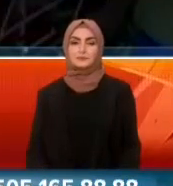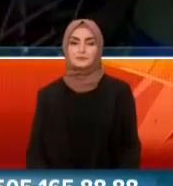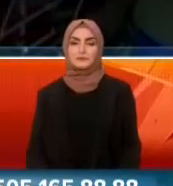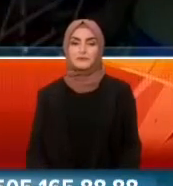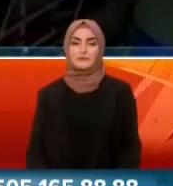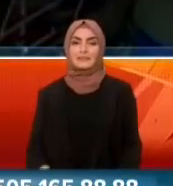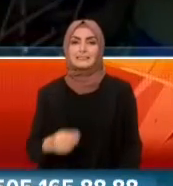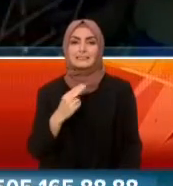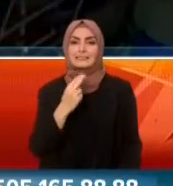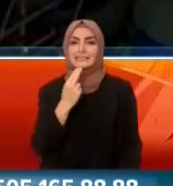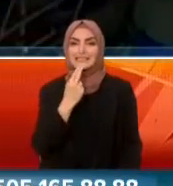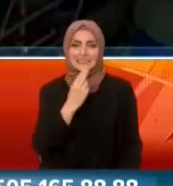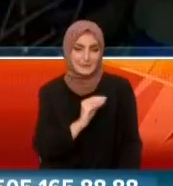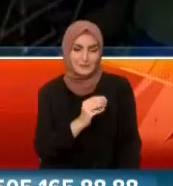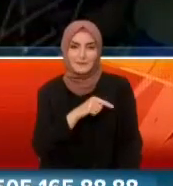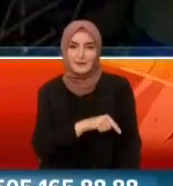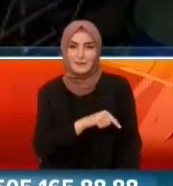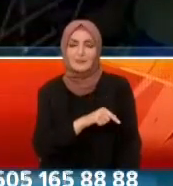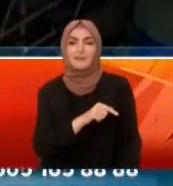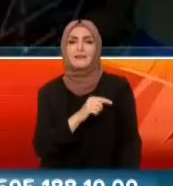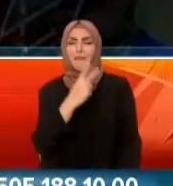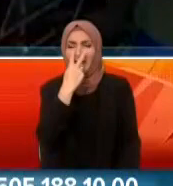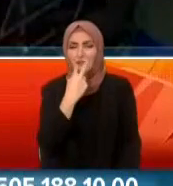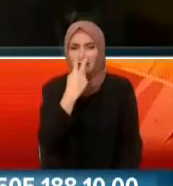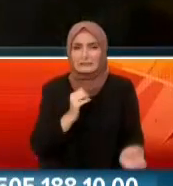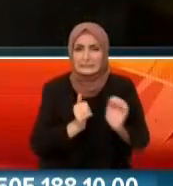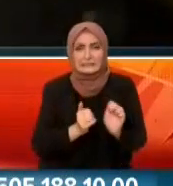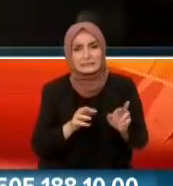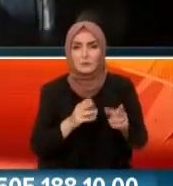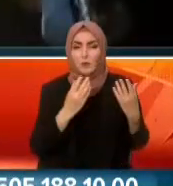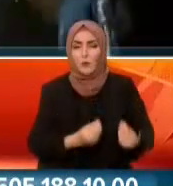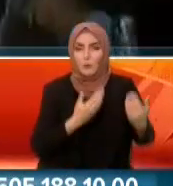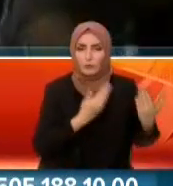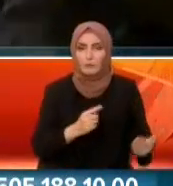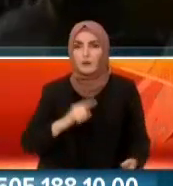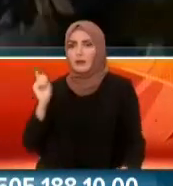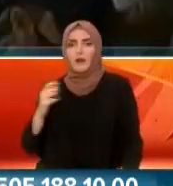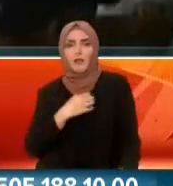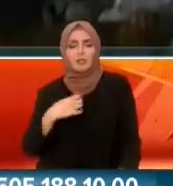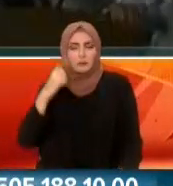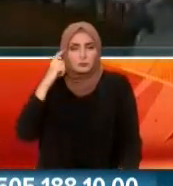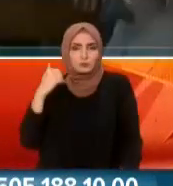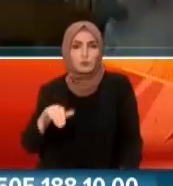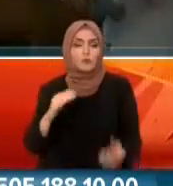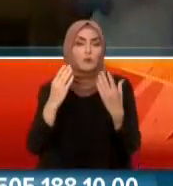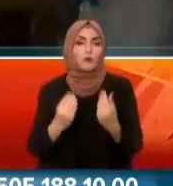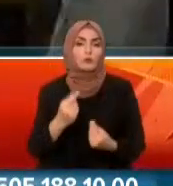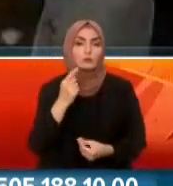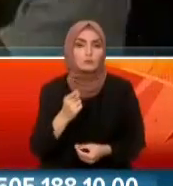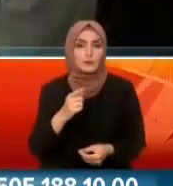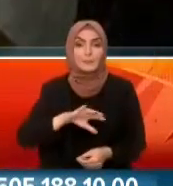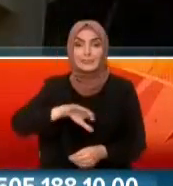Kız bebeğini ağlama krizine annesini şoka soktular. 24 saniyelik soygunun zanlıları her ayrıntıyı düşünmüştü